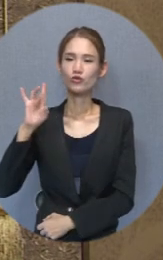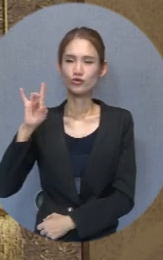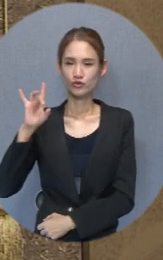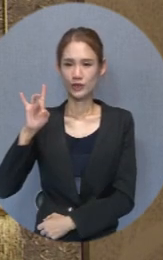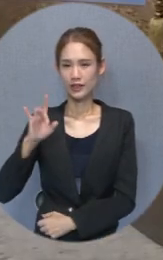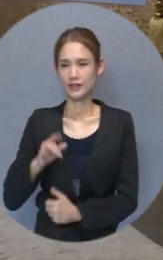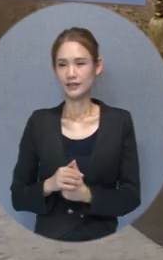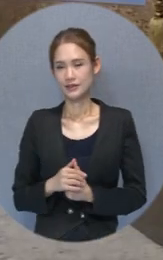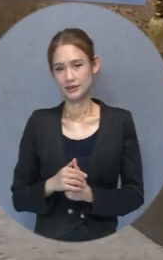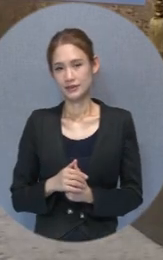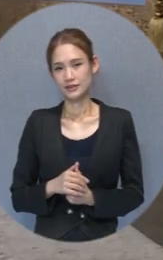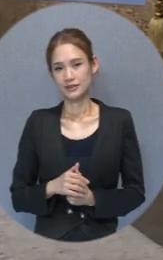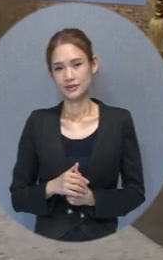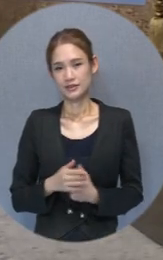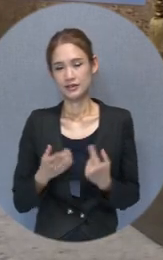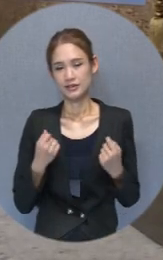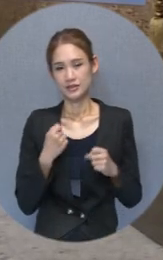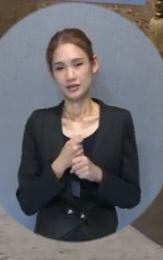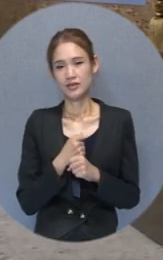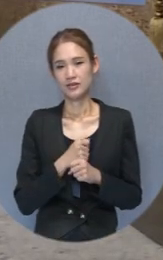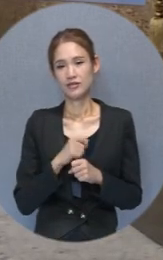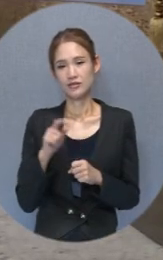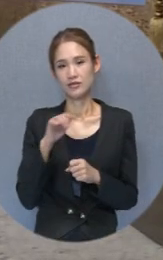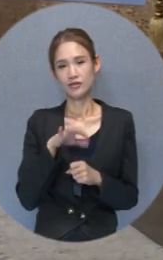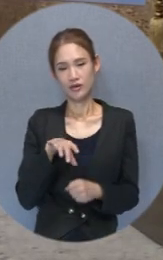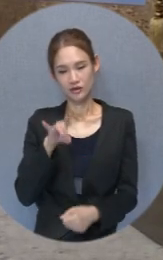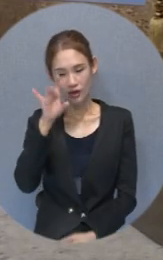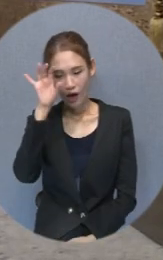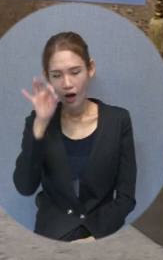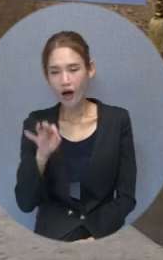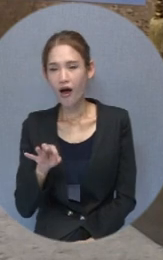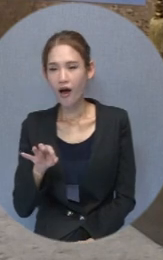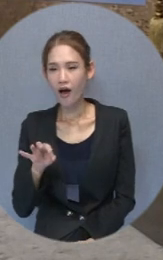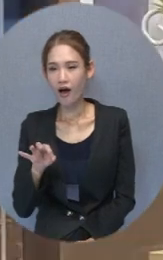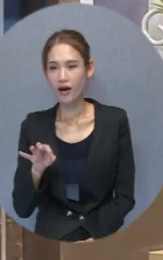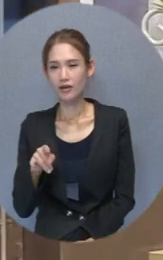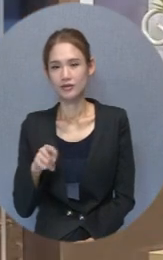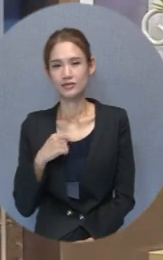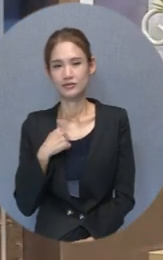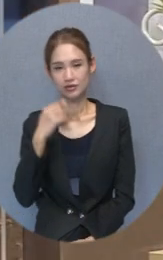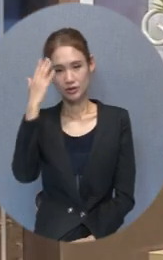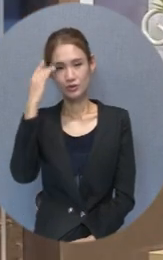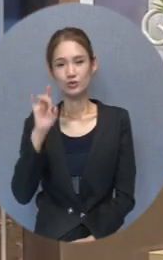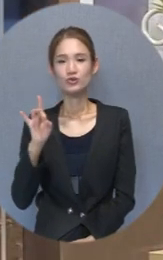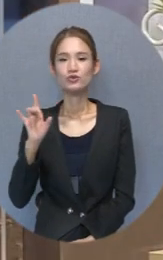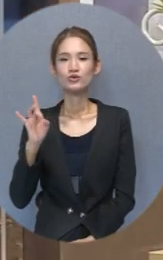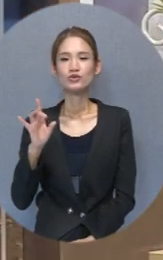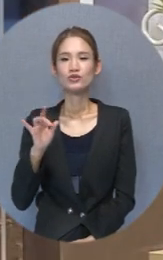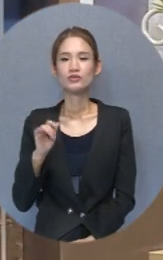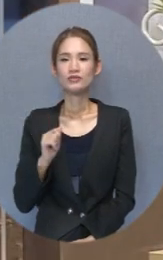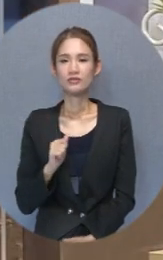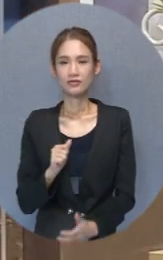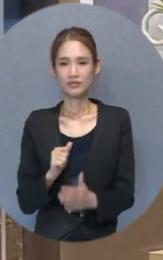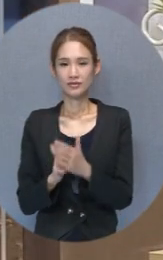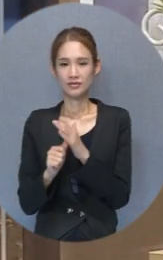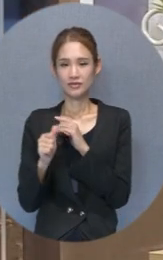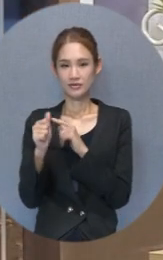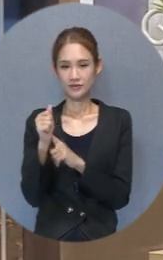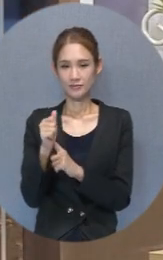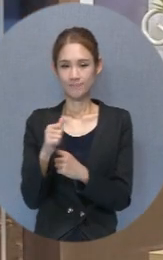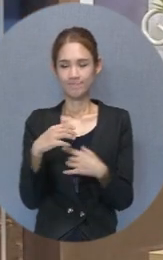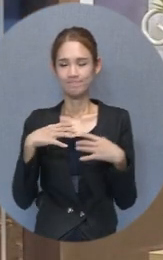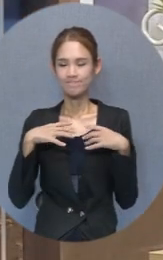있어요. 네, 저도 이제 이렇게 만들어진 점자 촉각책은 네. 처음 보거든요. 네, 네. 그래서 이제 국내 유일이라는 데서 좀